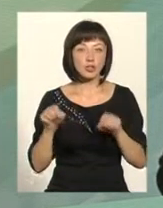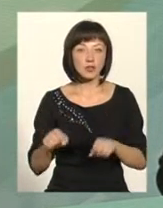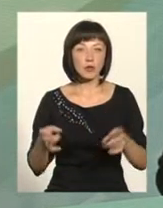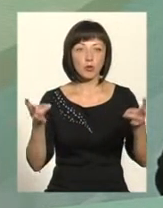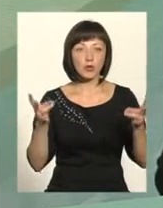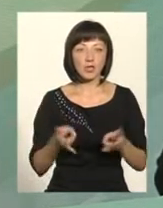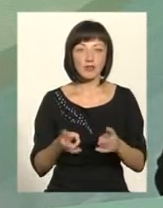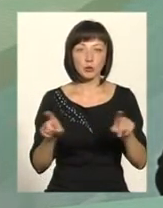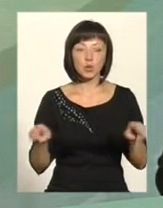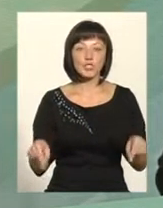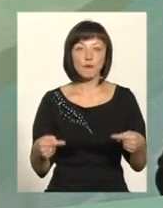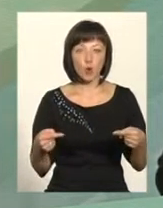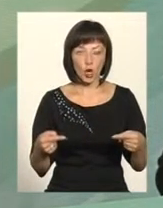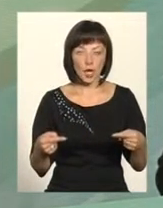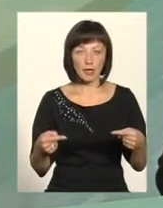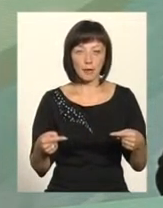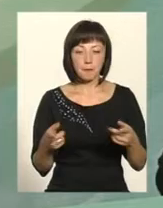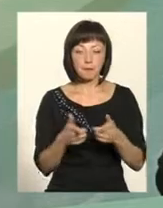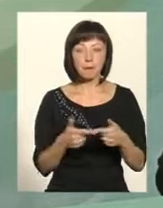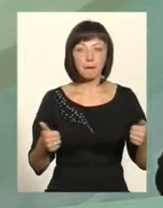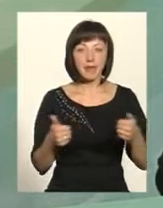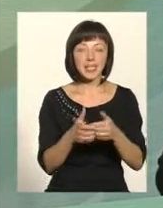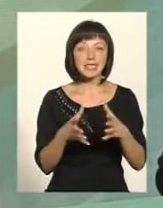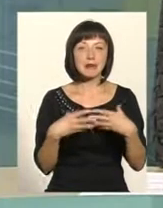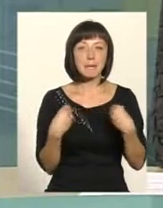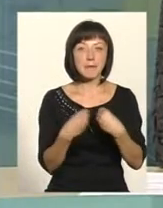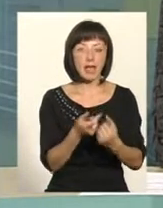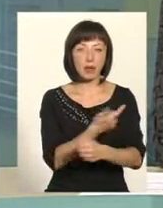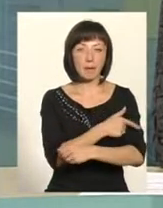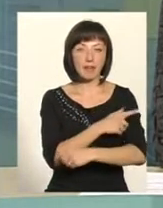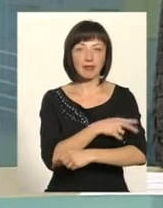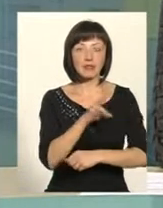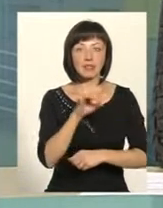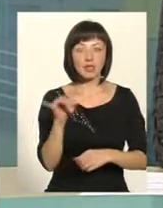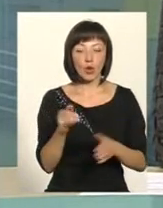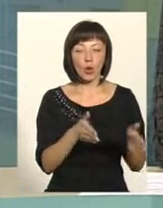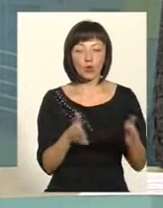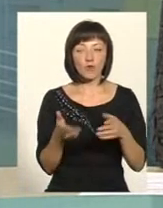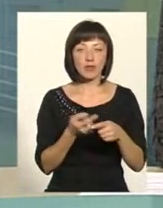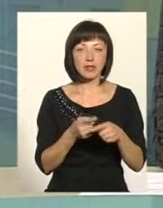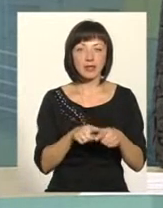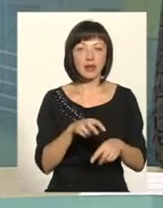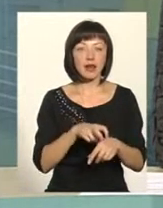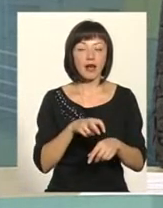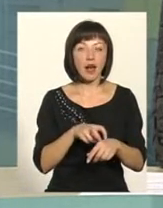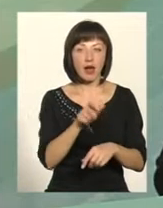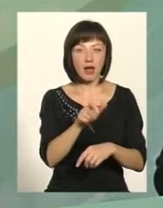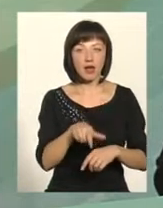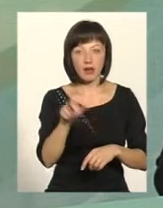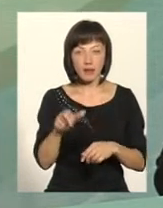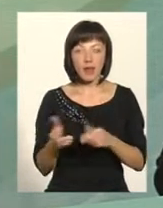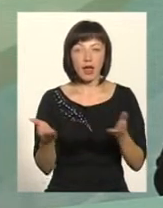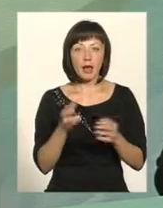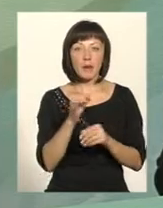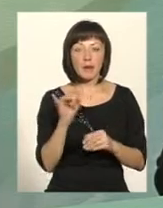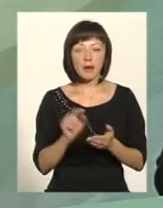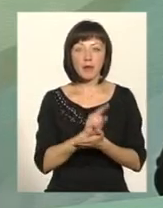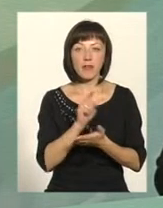потрібно створити все-таки факультет сімейної медицини, де би готовили оцих лікарів, і які б